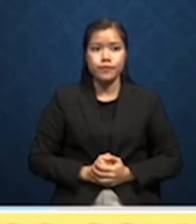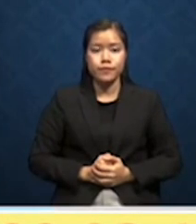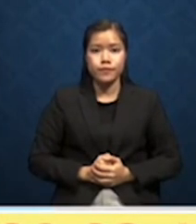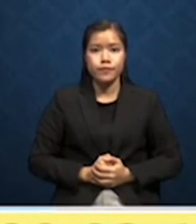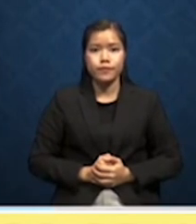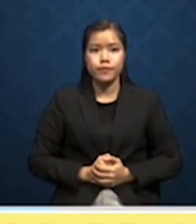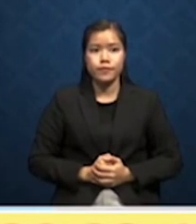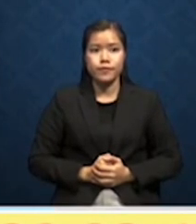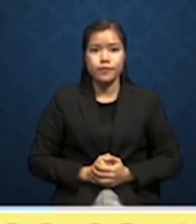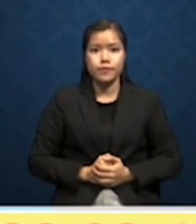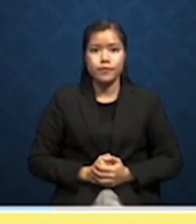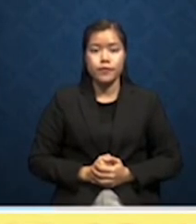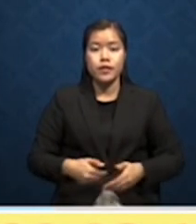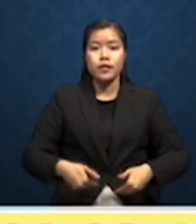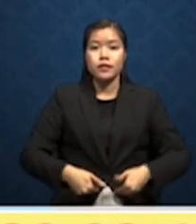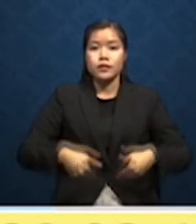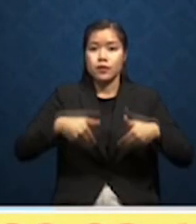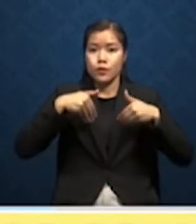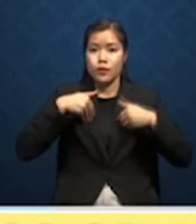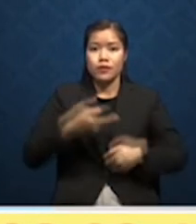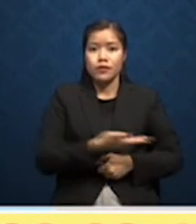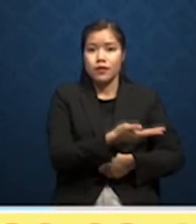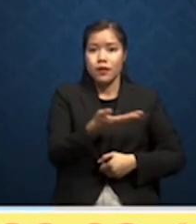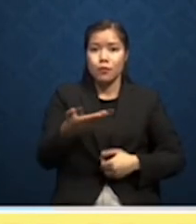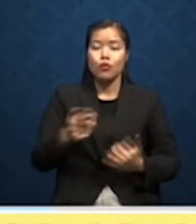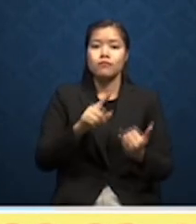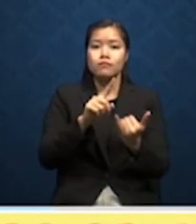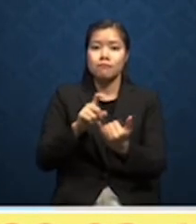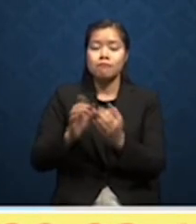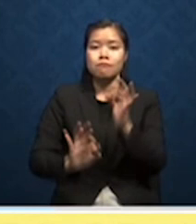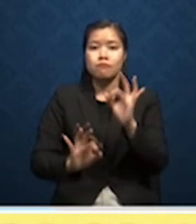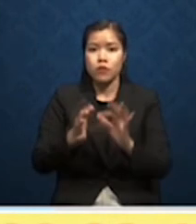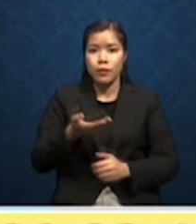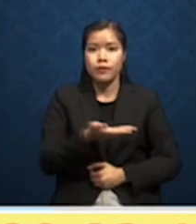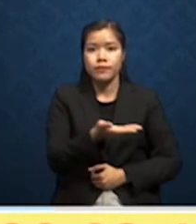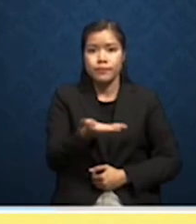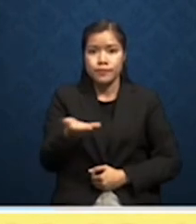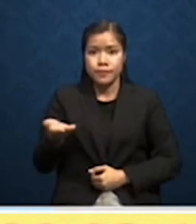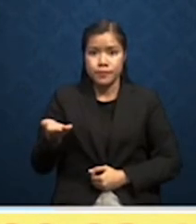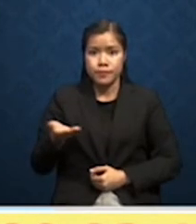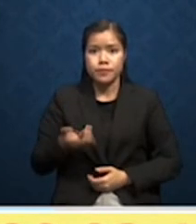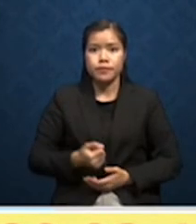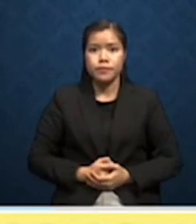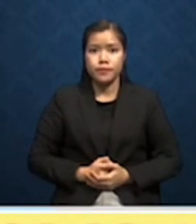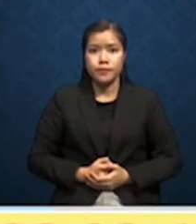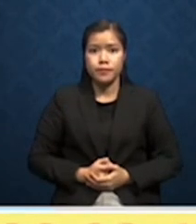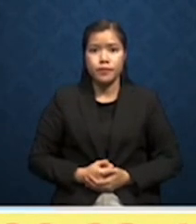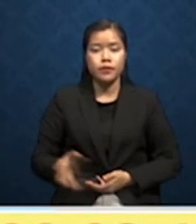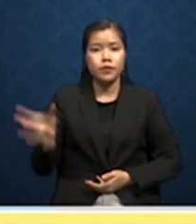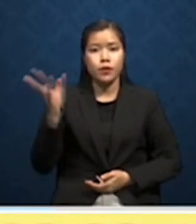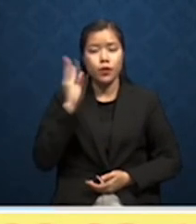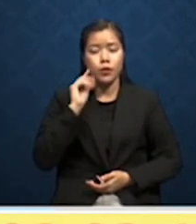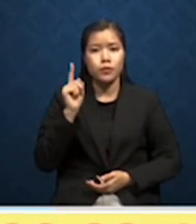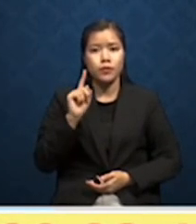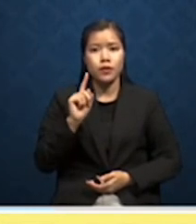ขอน้อมส่งทุกชีวิตที่ปลิดสิ้นเสียงร่ำไห้ที่ได้ยินอย่าง